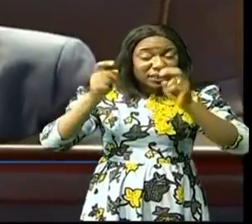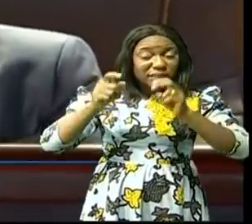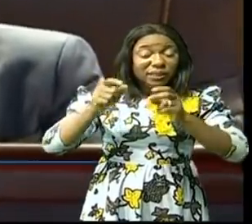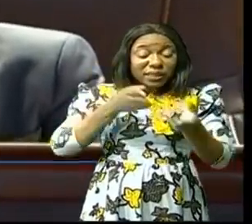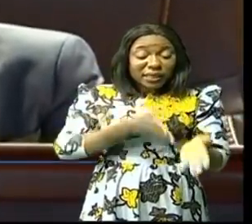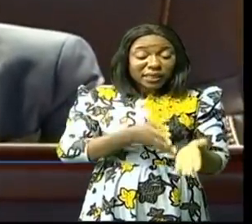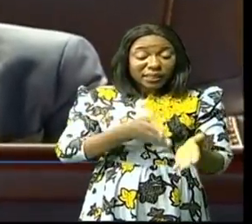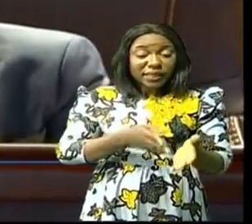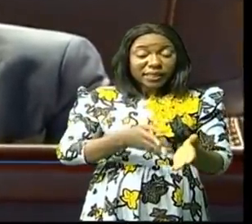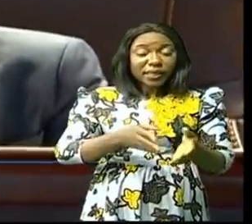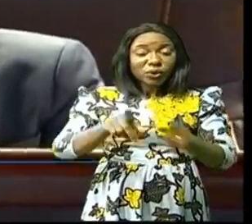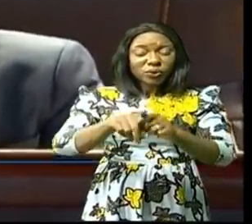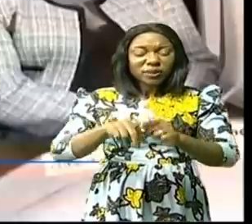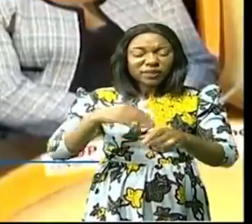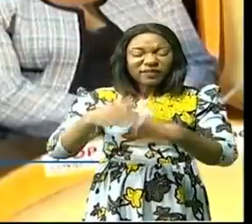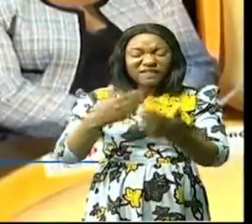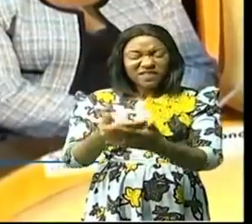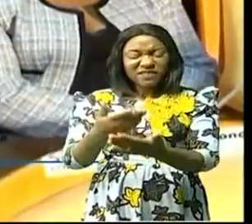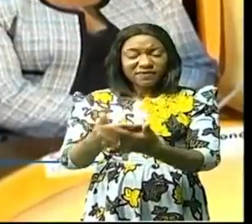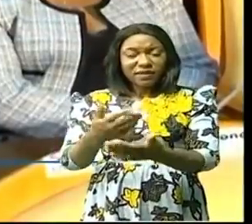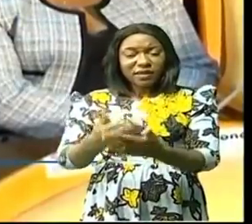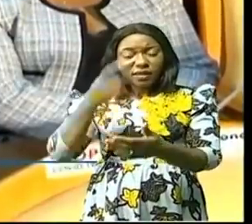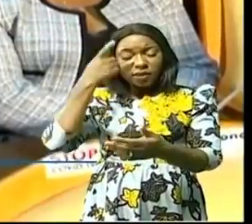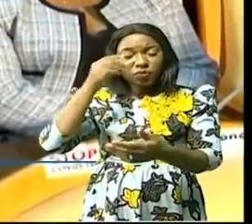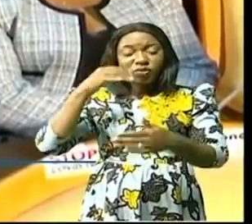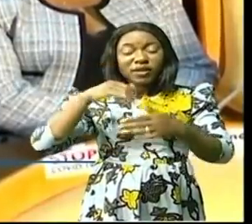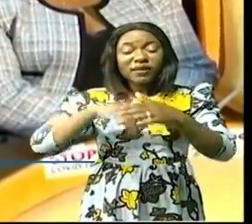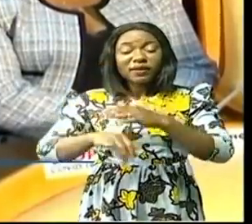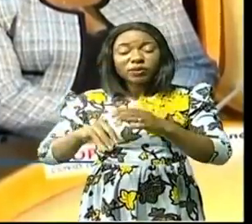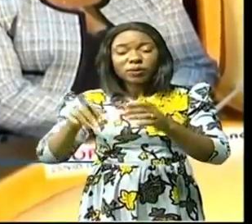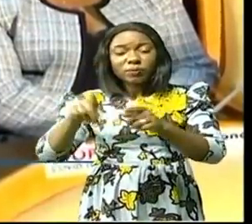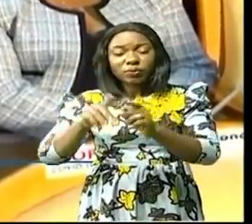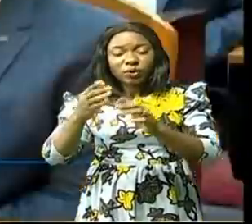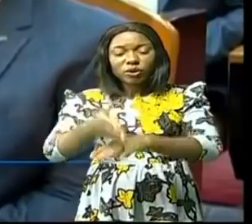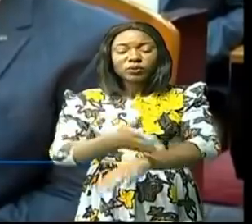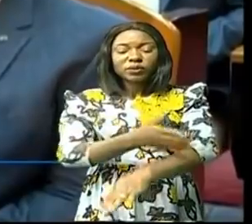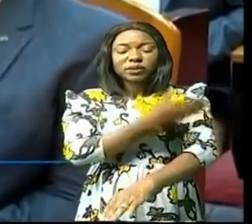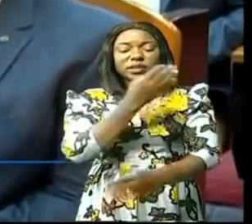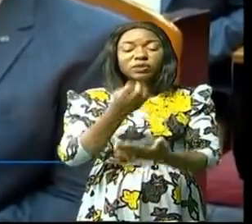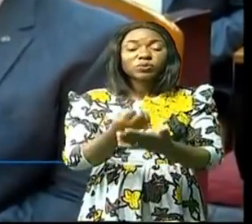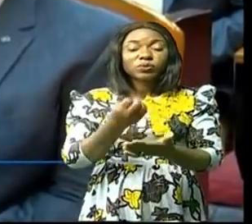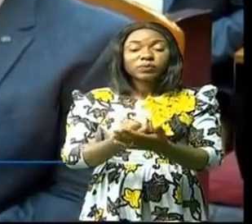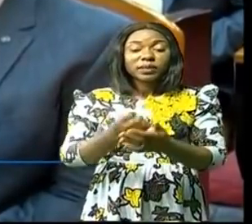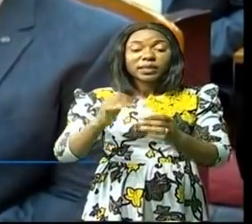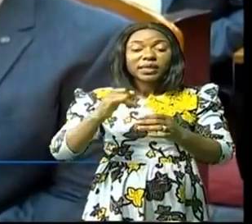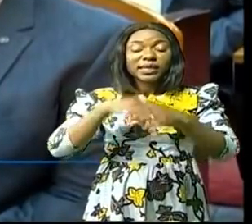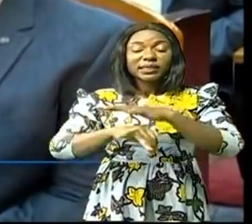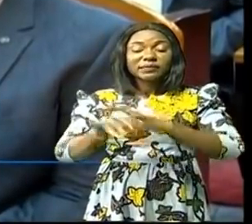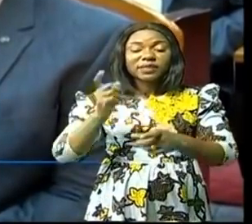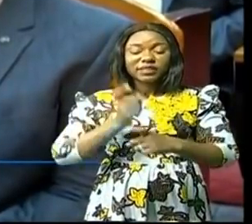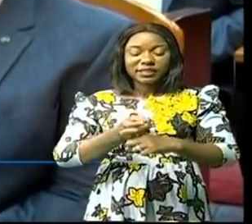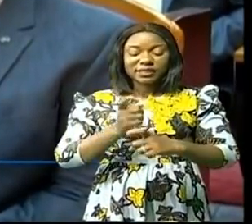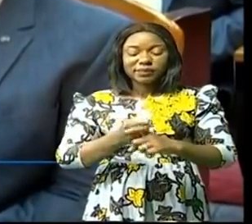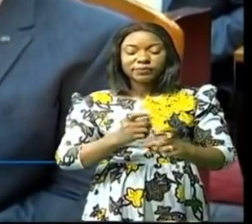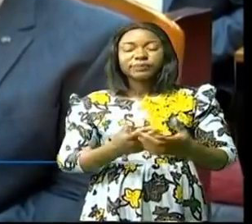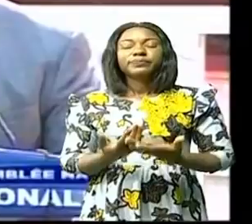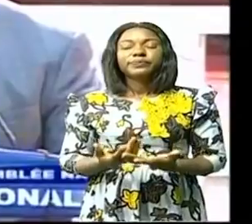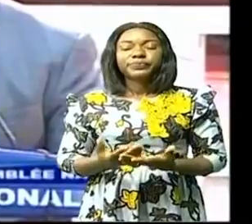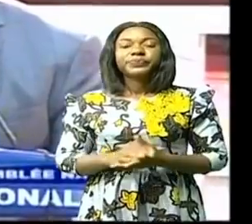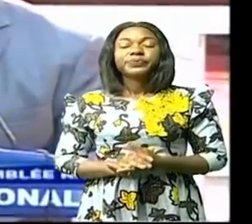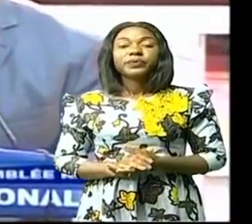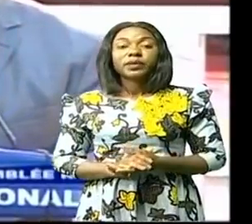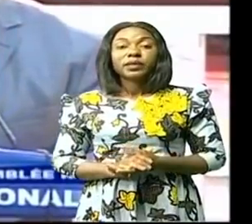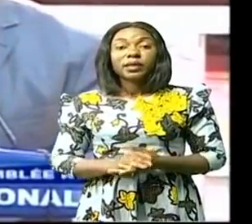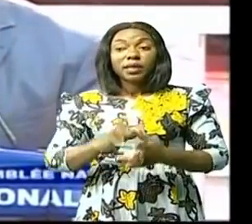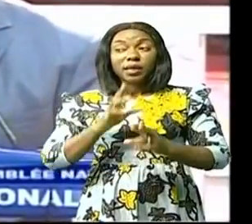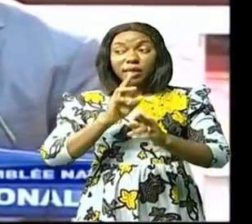aider à accélérer la mobilisation de l'investissement pour une croissance économique inclusive et durable. Quelles seront les